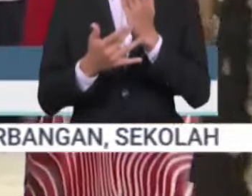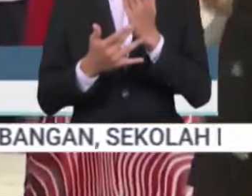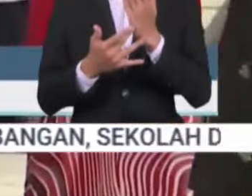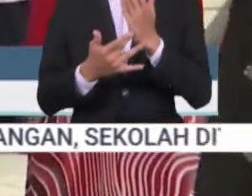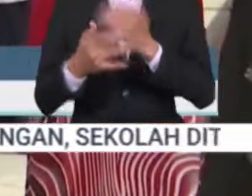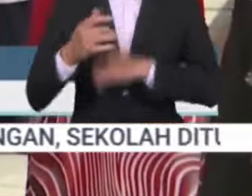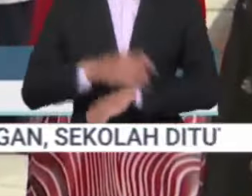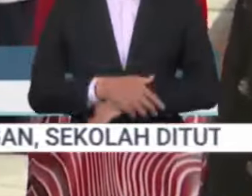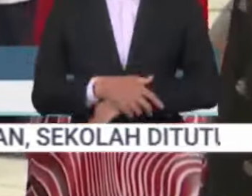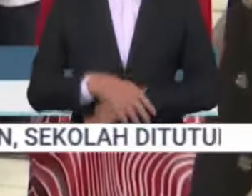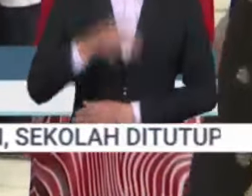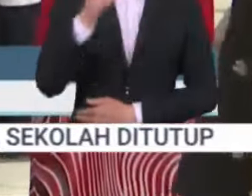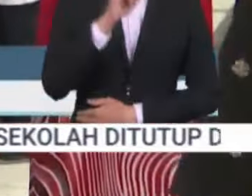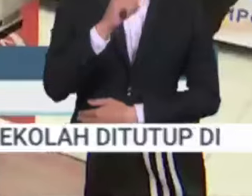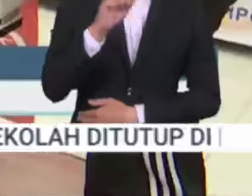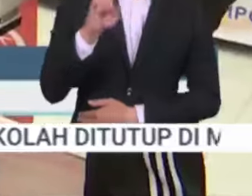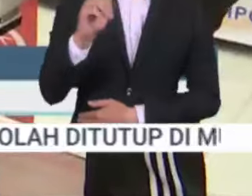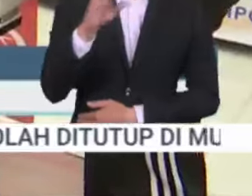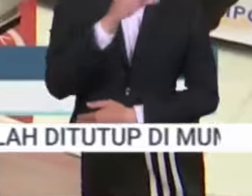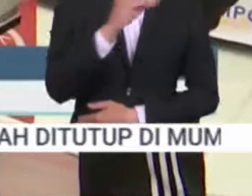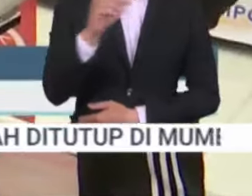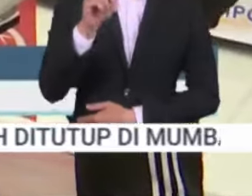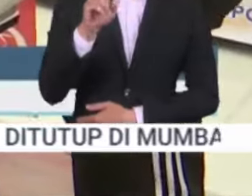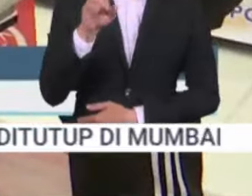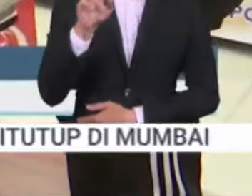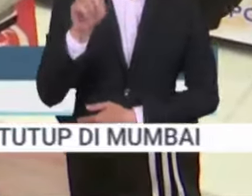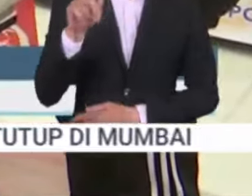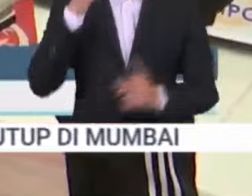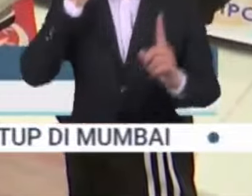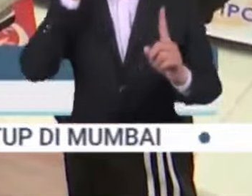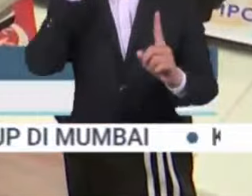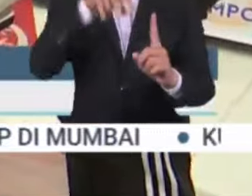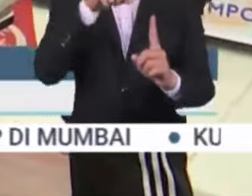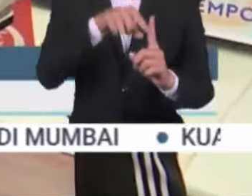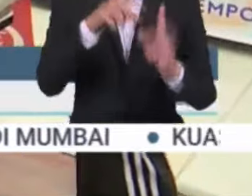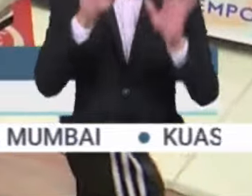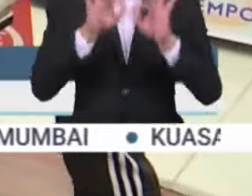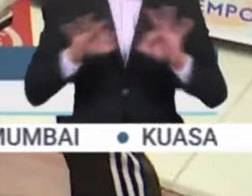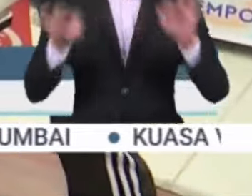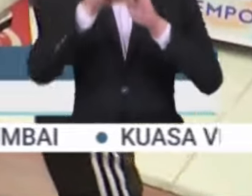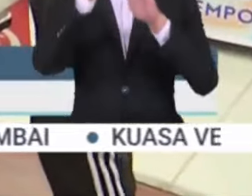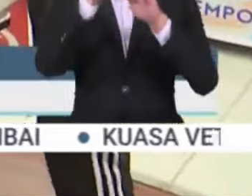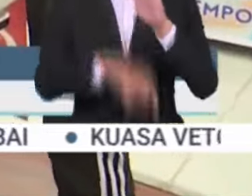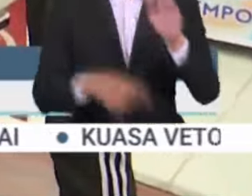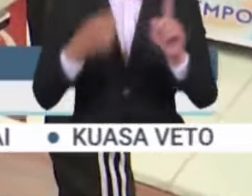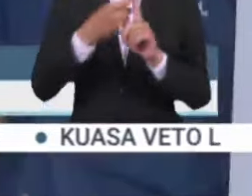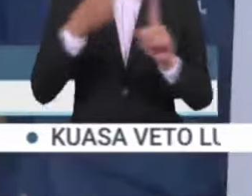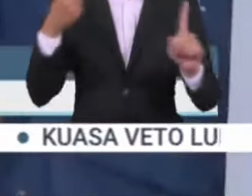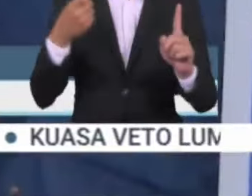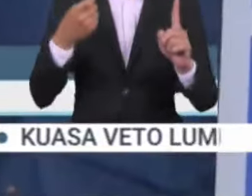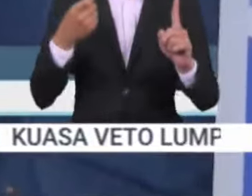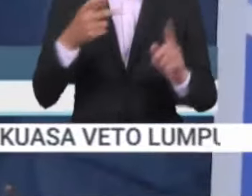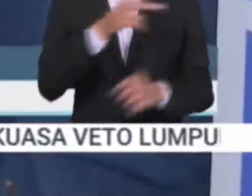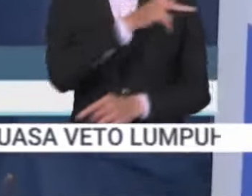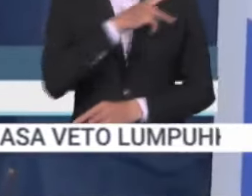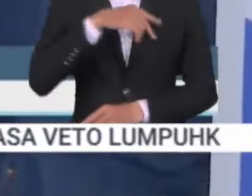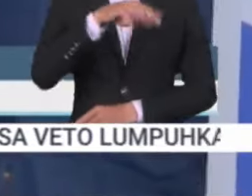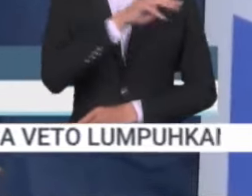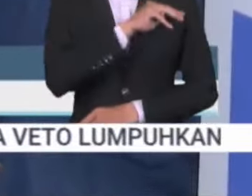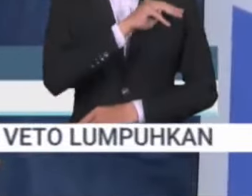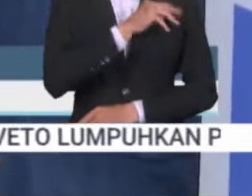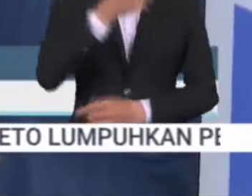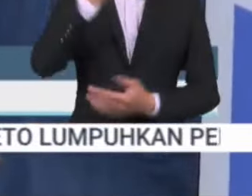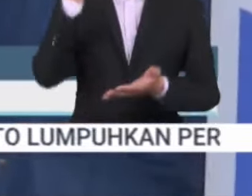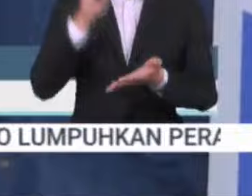pada hari ini. STEM dan TVET menjadi perhatian yang sangat mendalam oleh Yang Amat Berhormat Ketua Menteri kita. Sebab